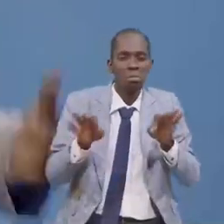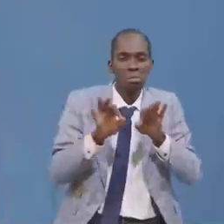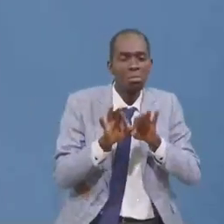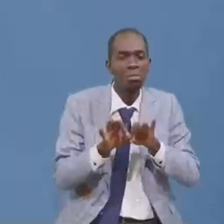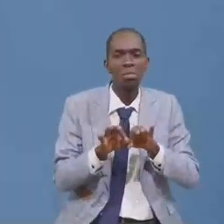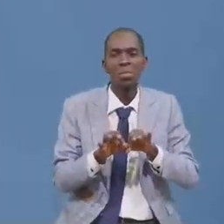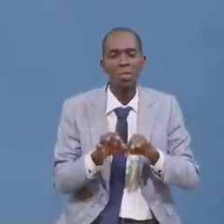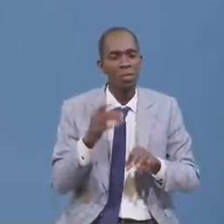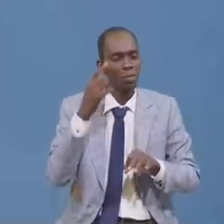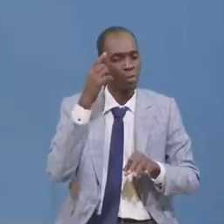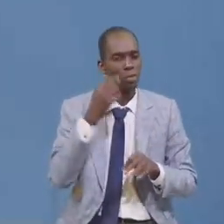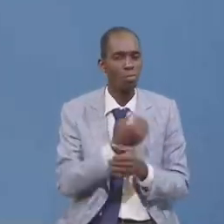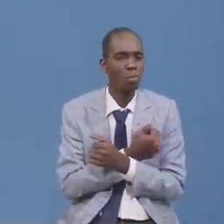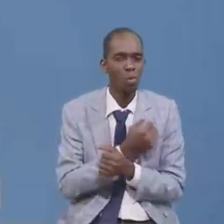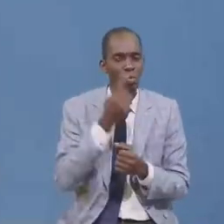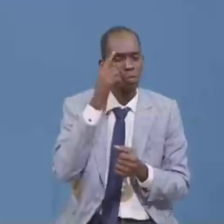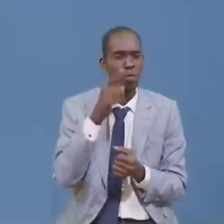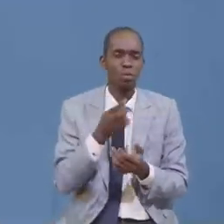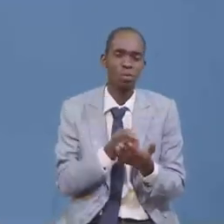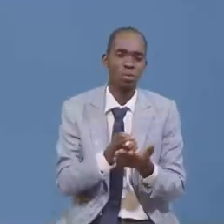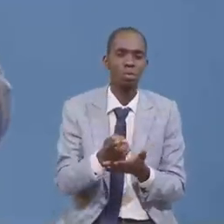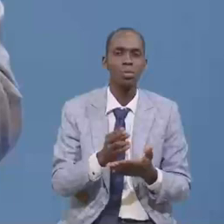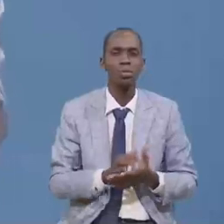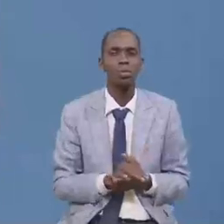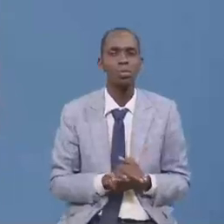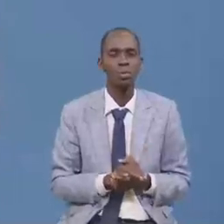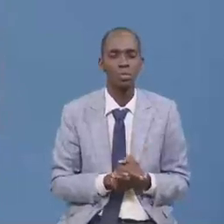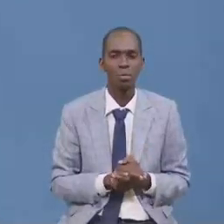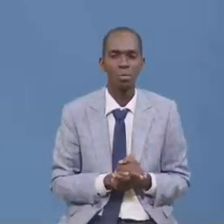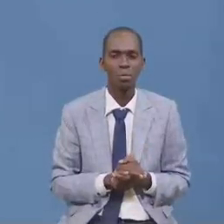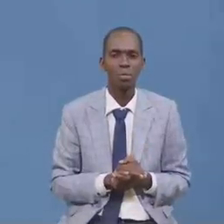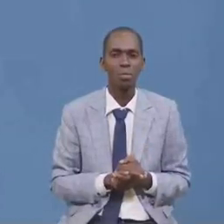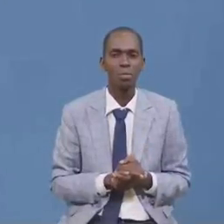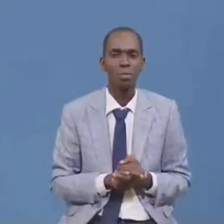Ils n'ont aucune estimation de valeur pour la vérité.